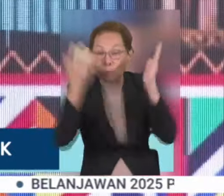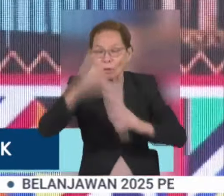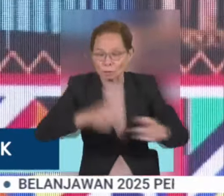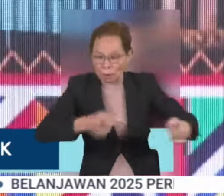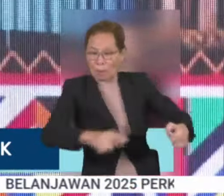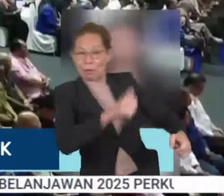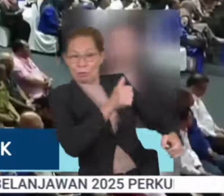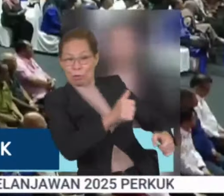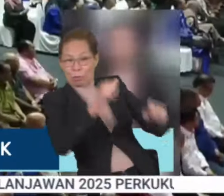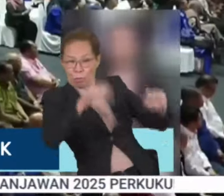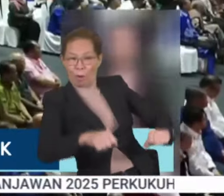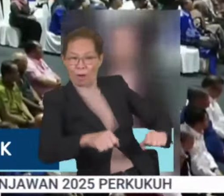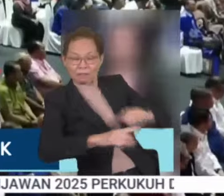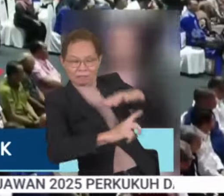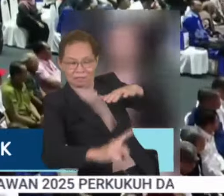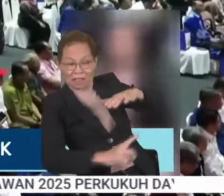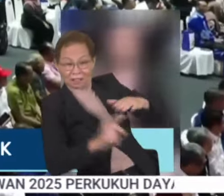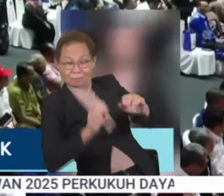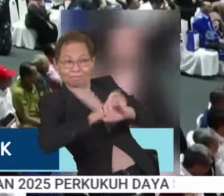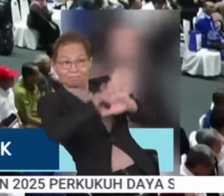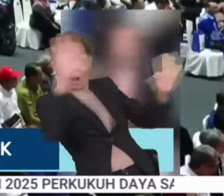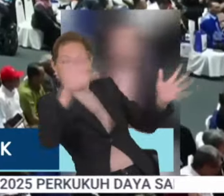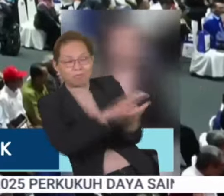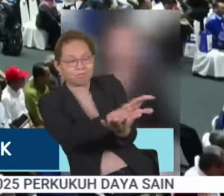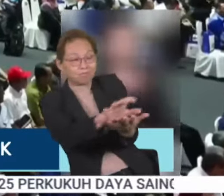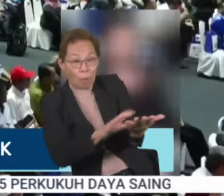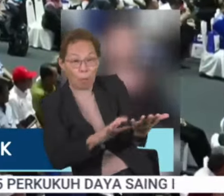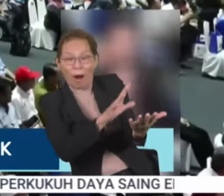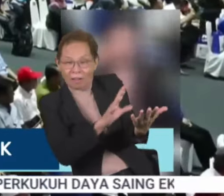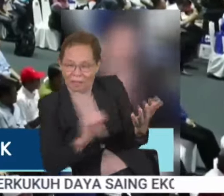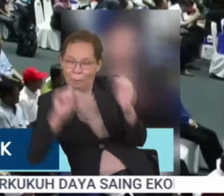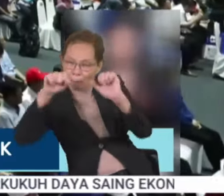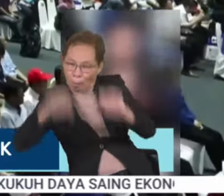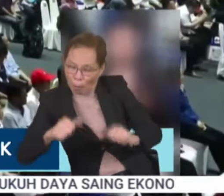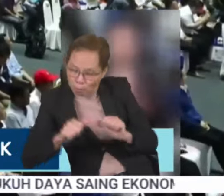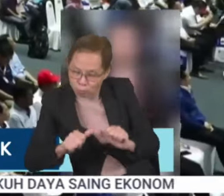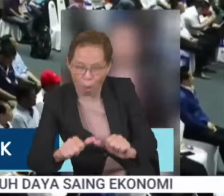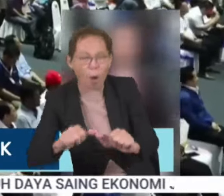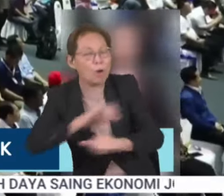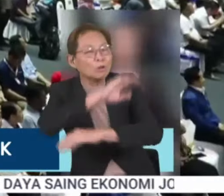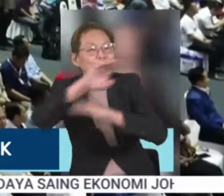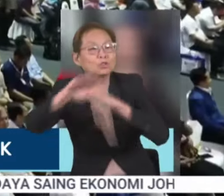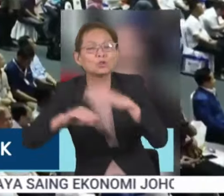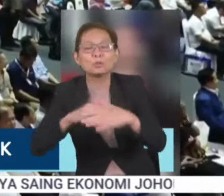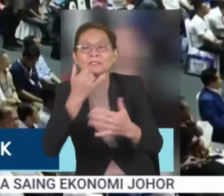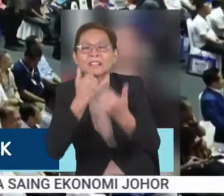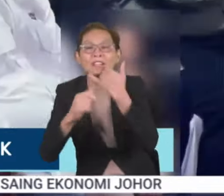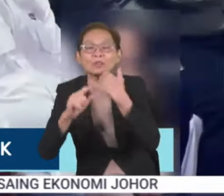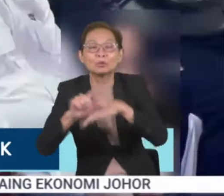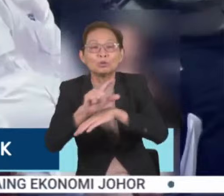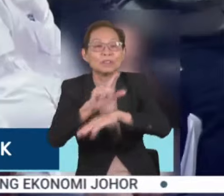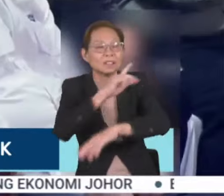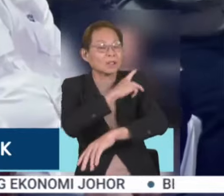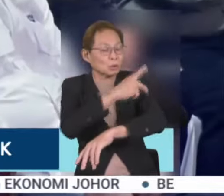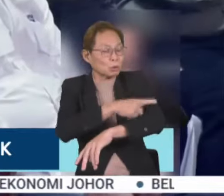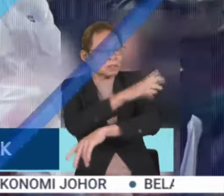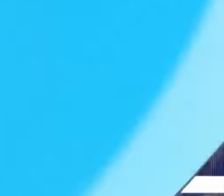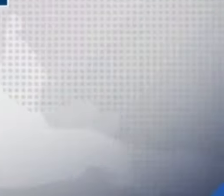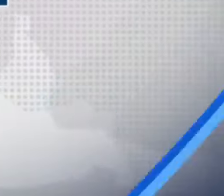urus yang baik bukan sahaja membolehkan dasar yang jelas digubal, malah dapat mengekalkan sebarang penyalahgunaan kuasa dan rasuah.